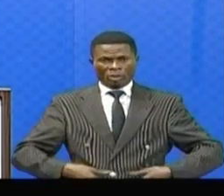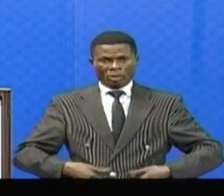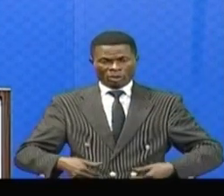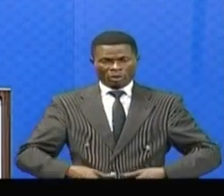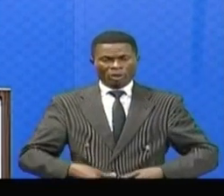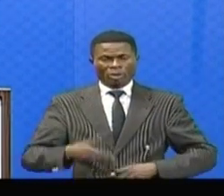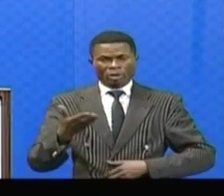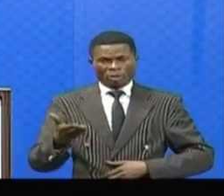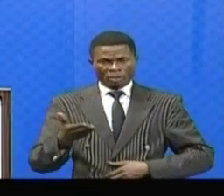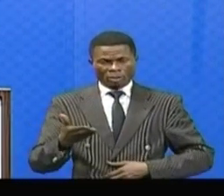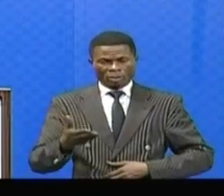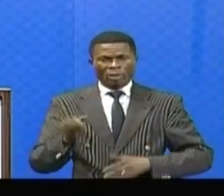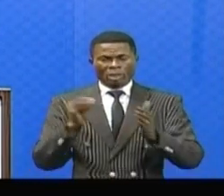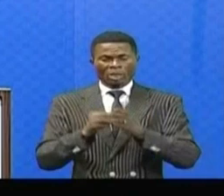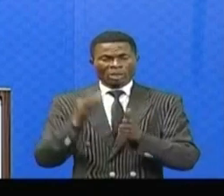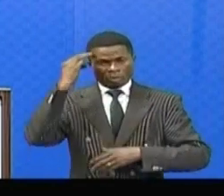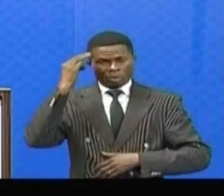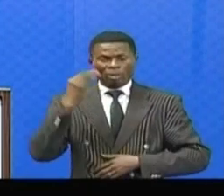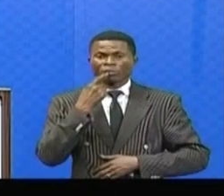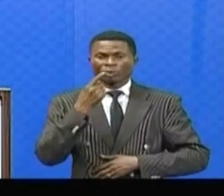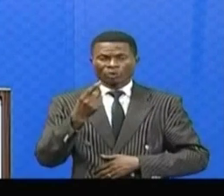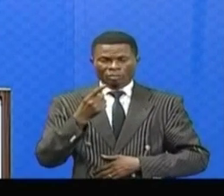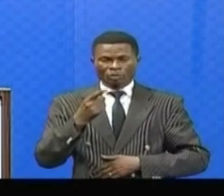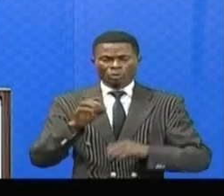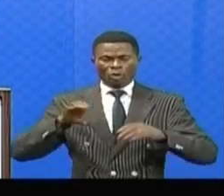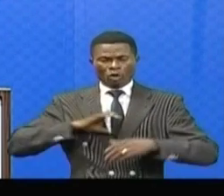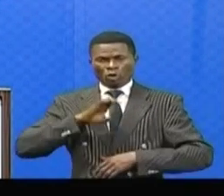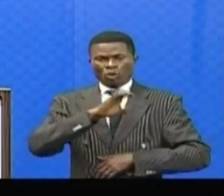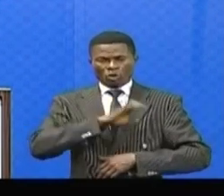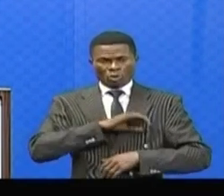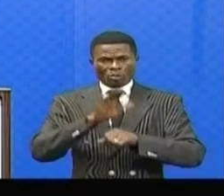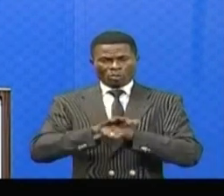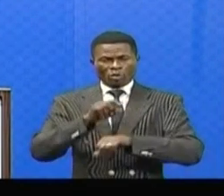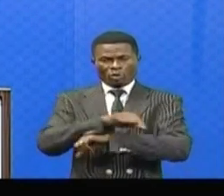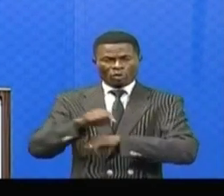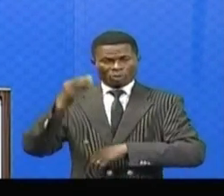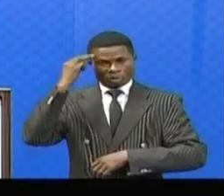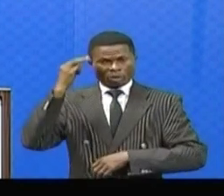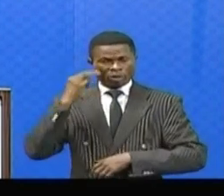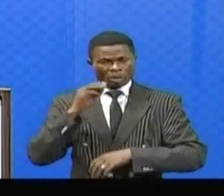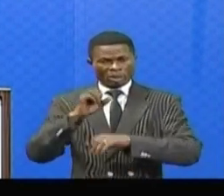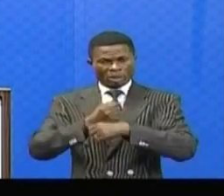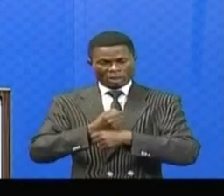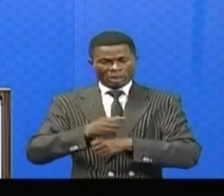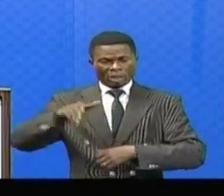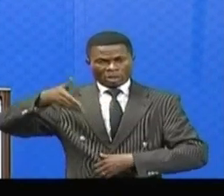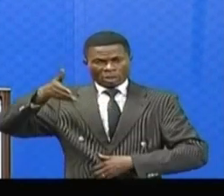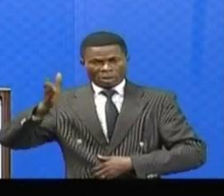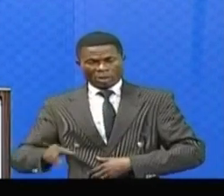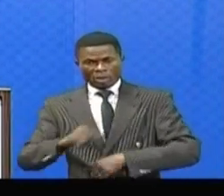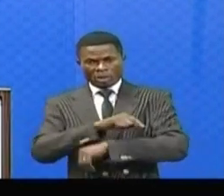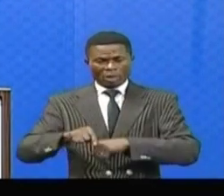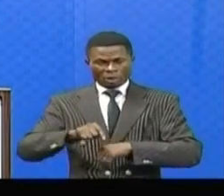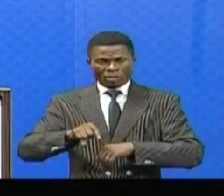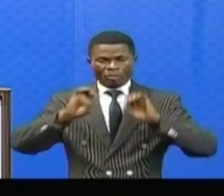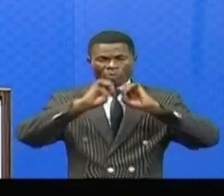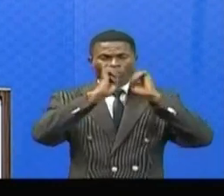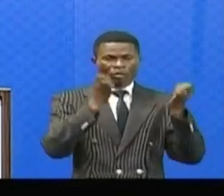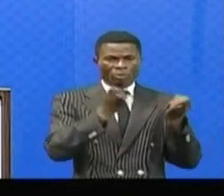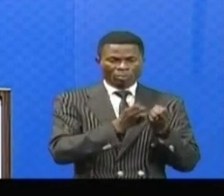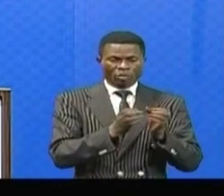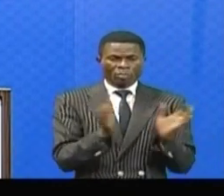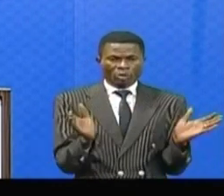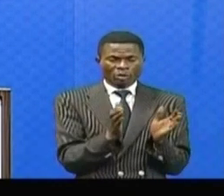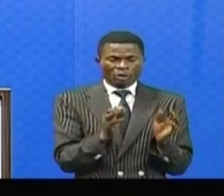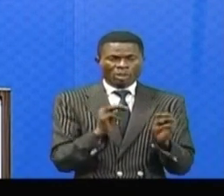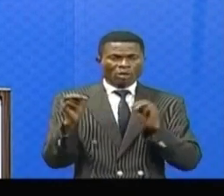prodiges. Il a indiqué qu'un comité interministériel composé d'experts des ministères de l'Entrepreneuriat, Petite et